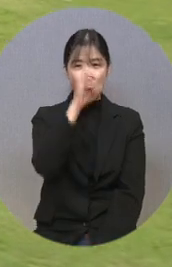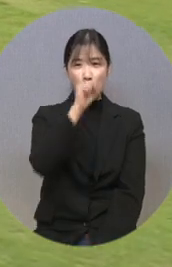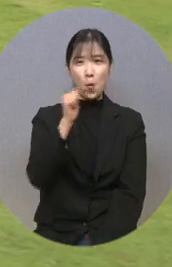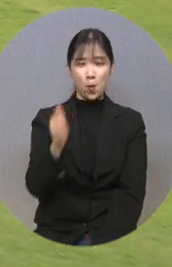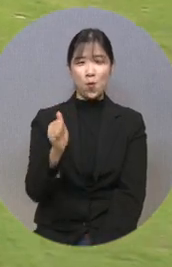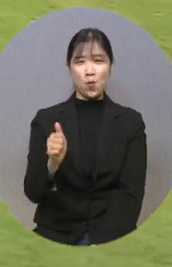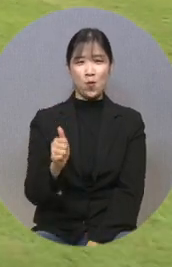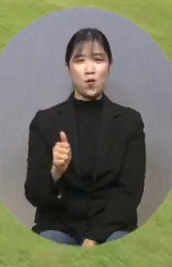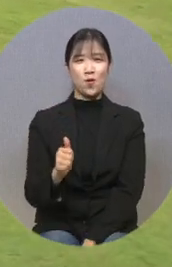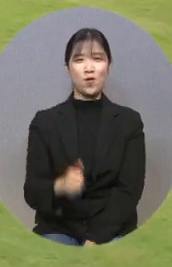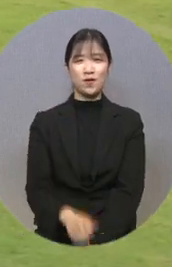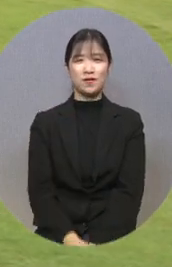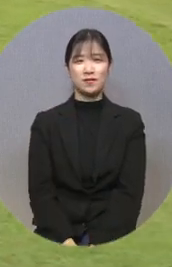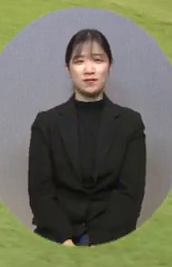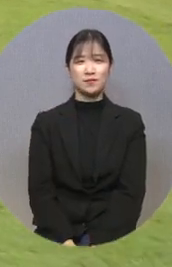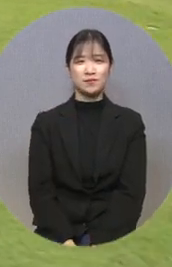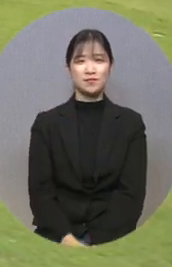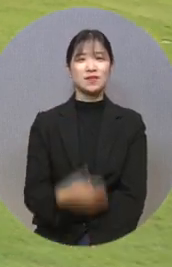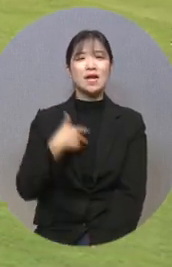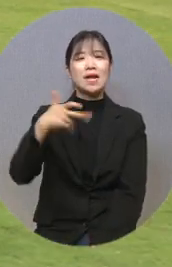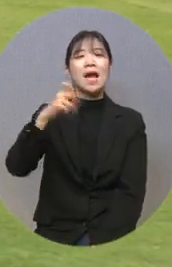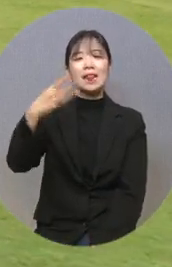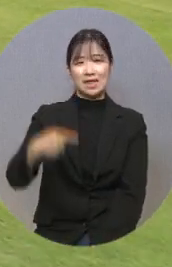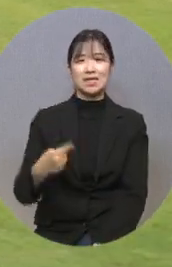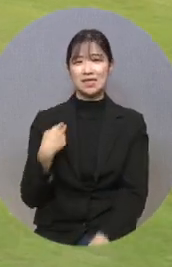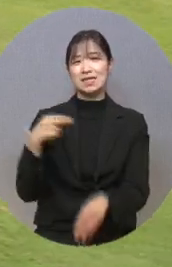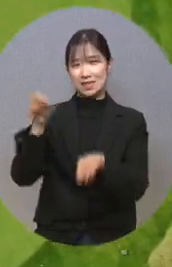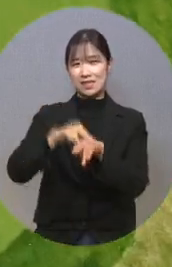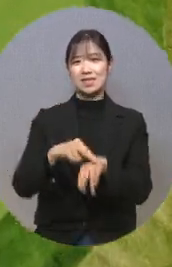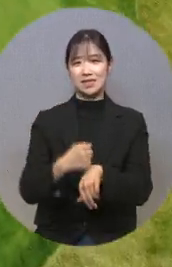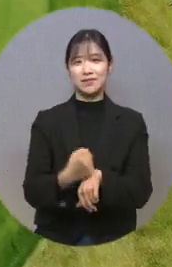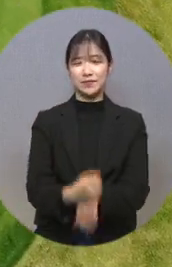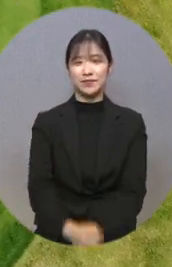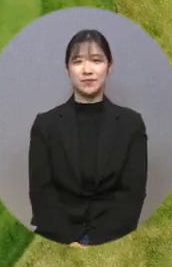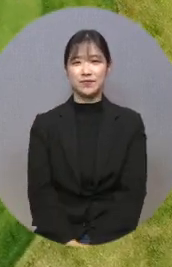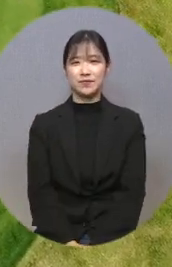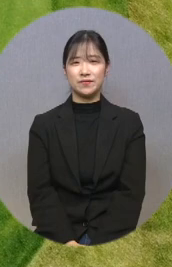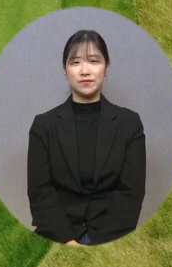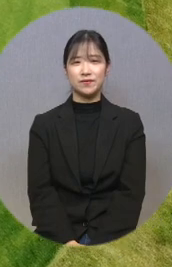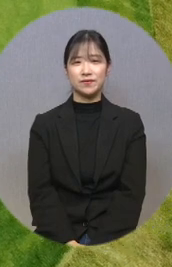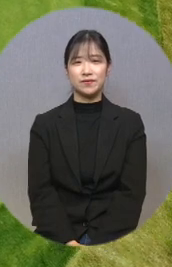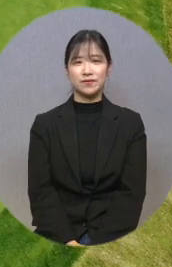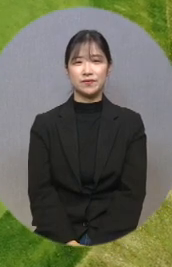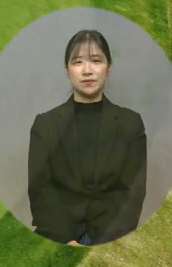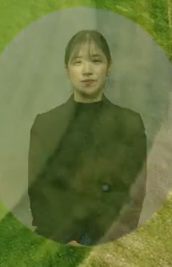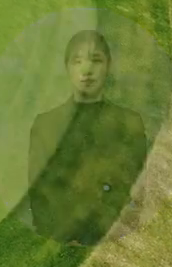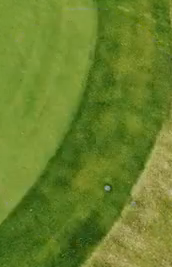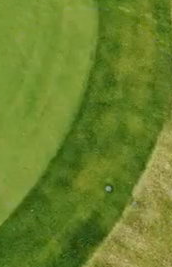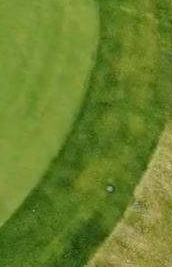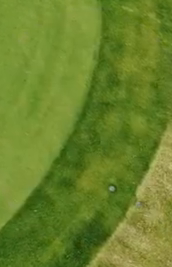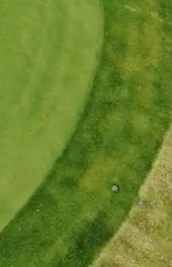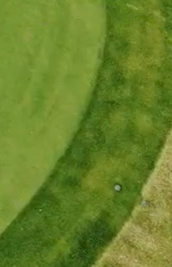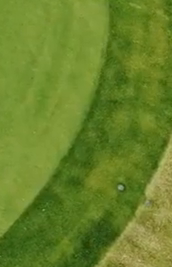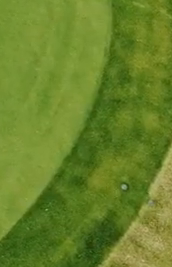대박. 우리 카드 타고 가야 돼, 오빠. 아, 맞다. 카드. 화이팅.